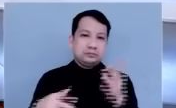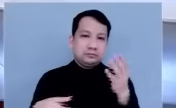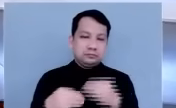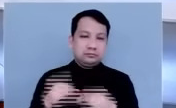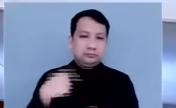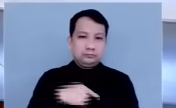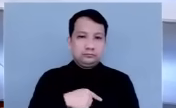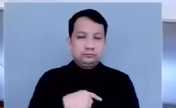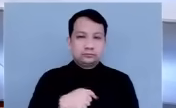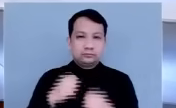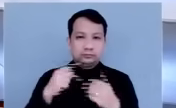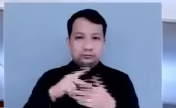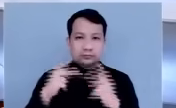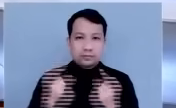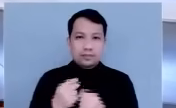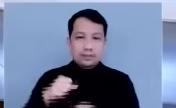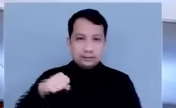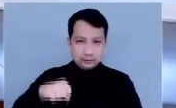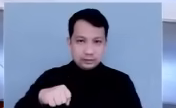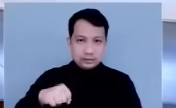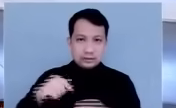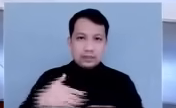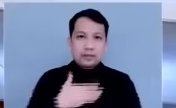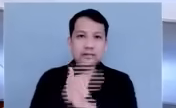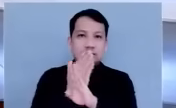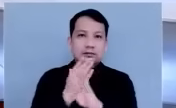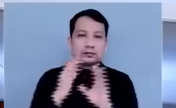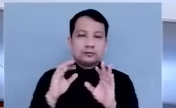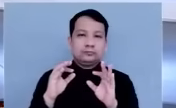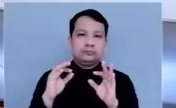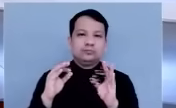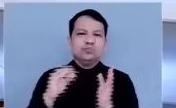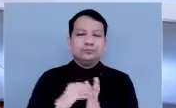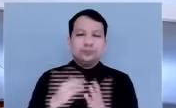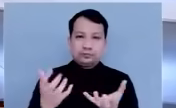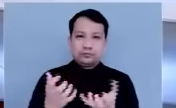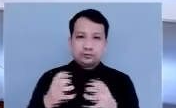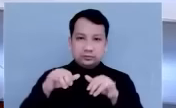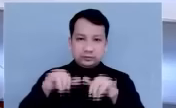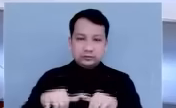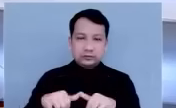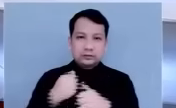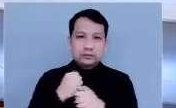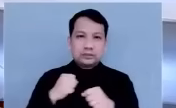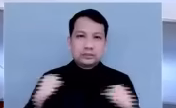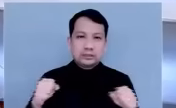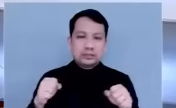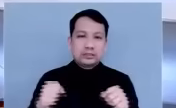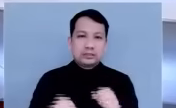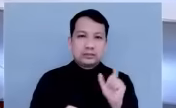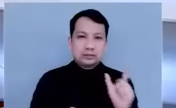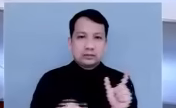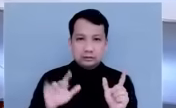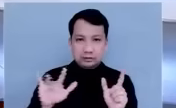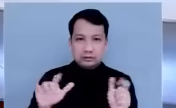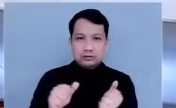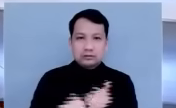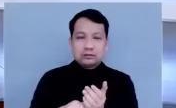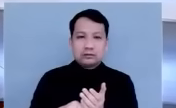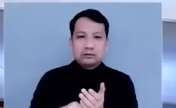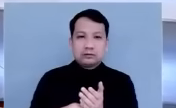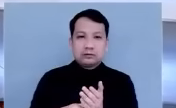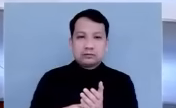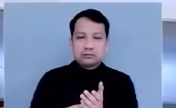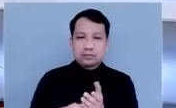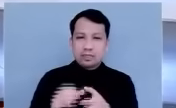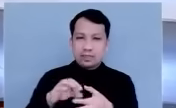sa Davao City. At ito po ang balak nilang panatiliin o salbahin sa 2025 midterm elections. Pero